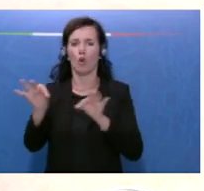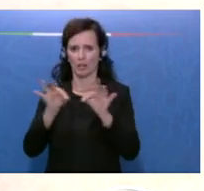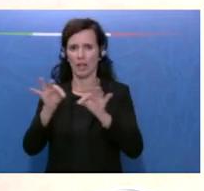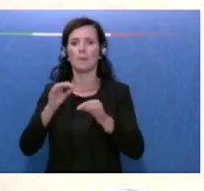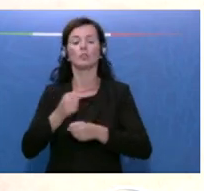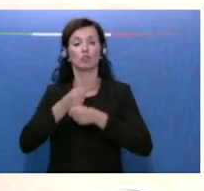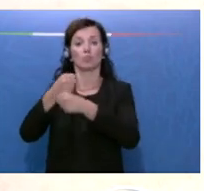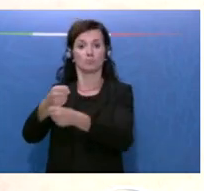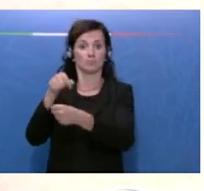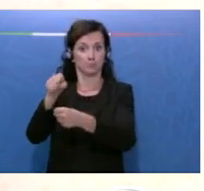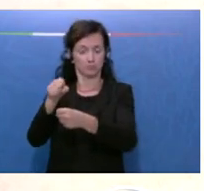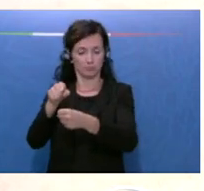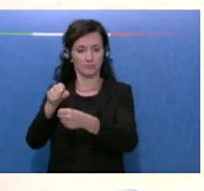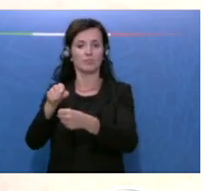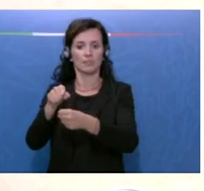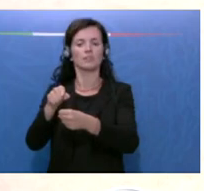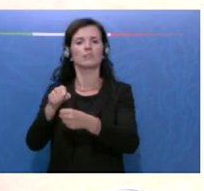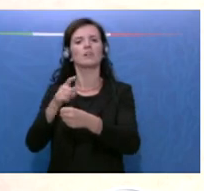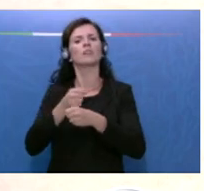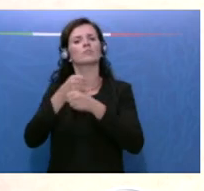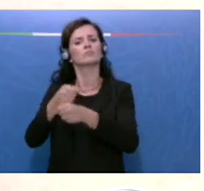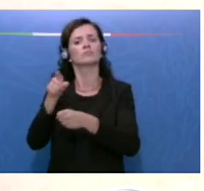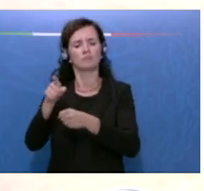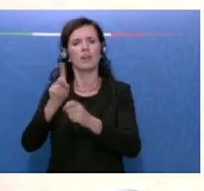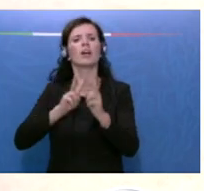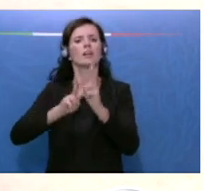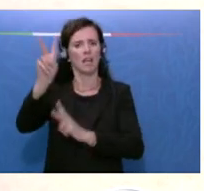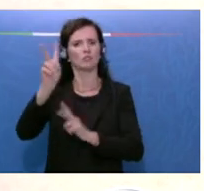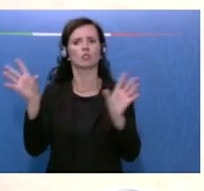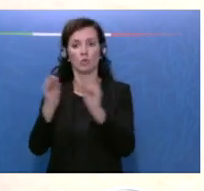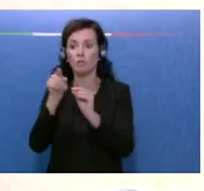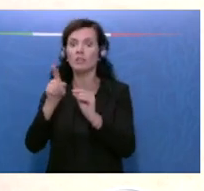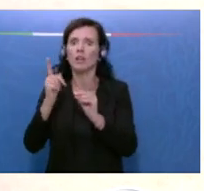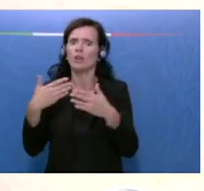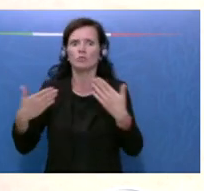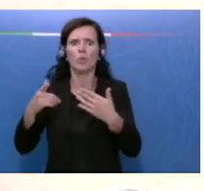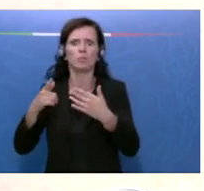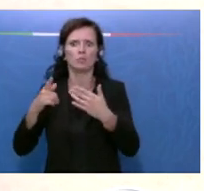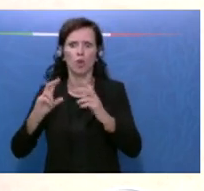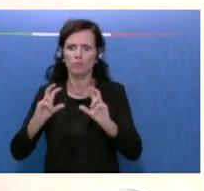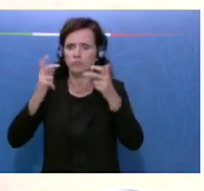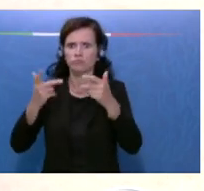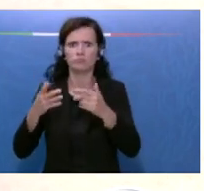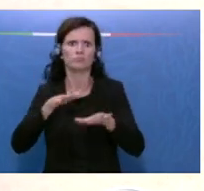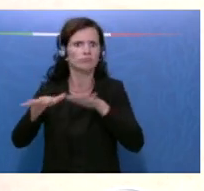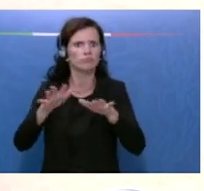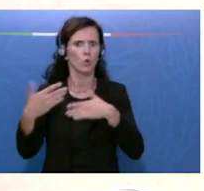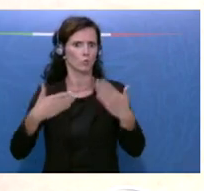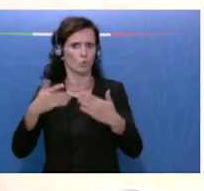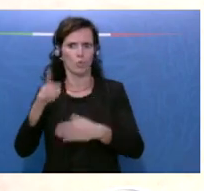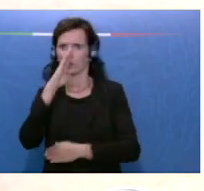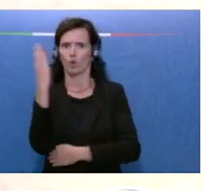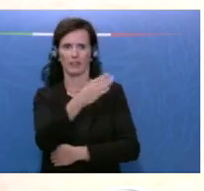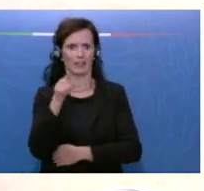e naturalmente mandato per le nazioni unite ad agire anche direttamente quindi i vari attori